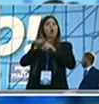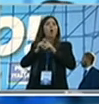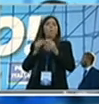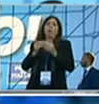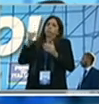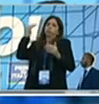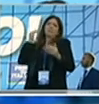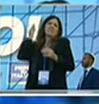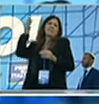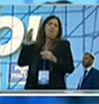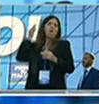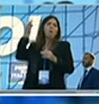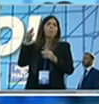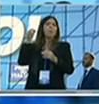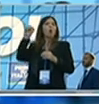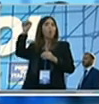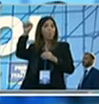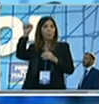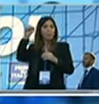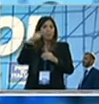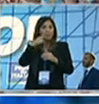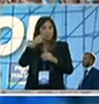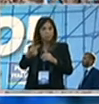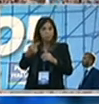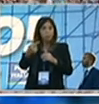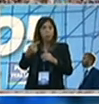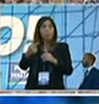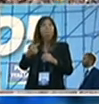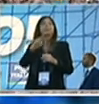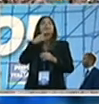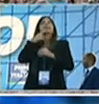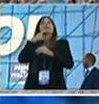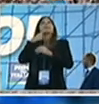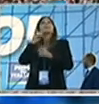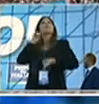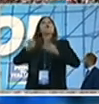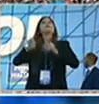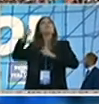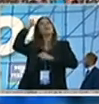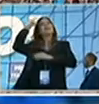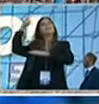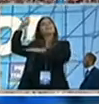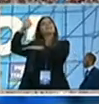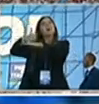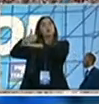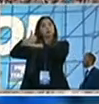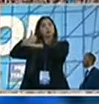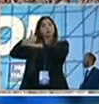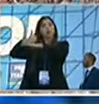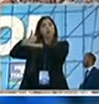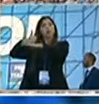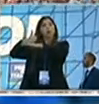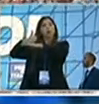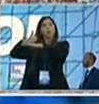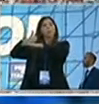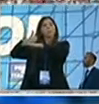mette Renzi tra le cinque sinistre, mi sembra che quello spazio magari ci sarà anche, ma sicuramente non nascerà col